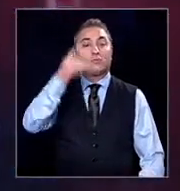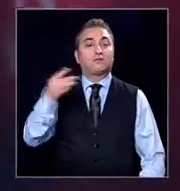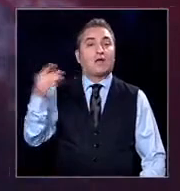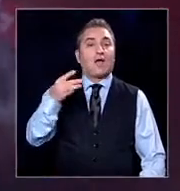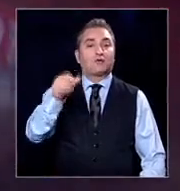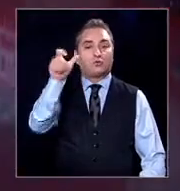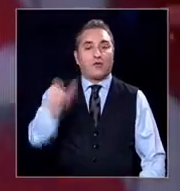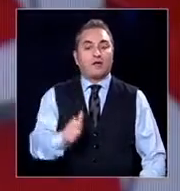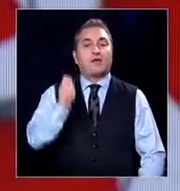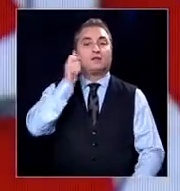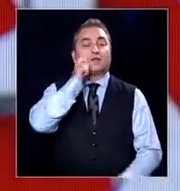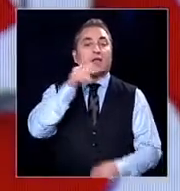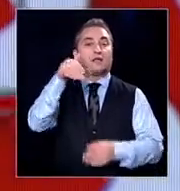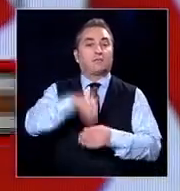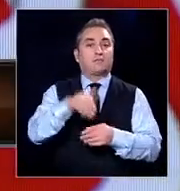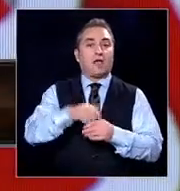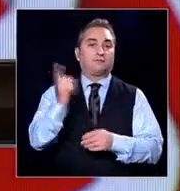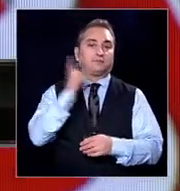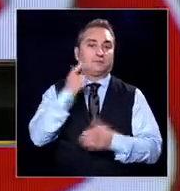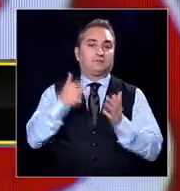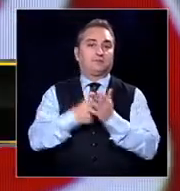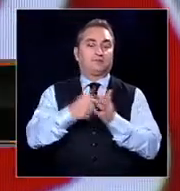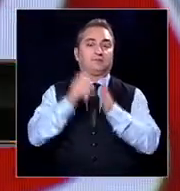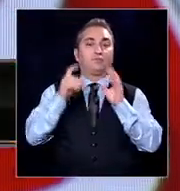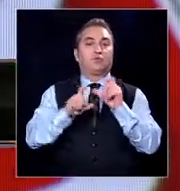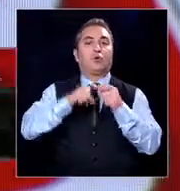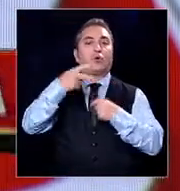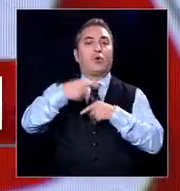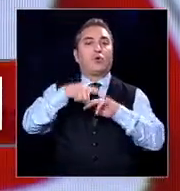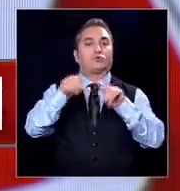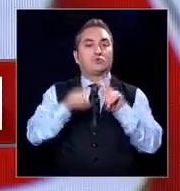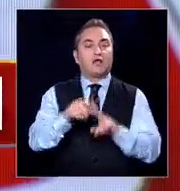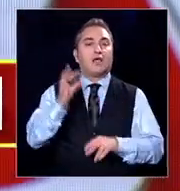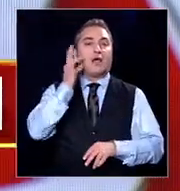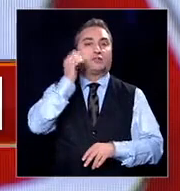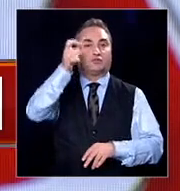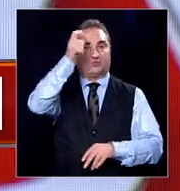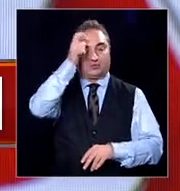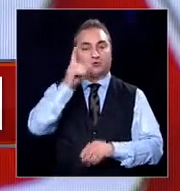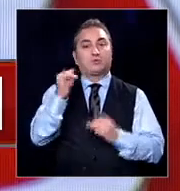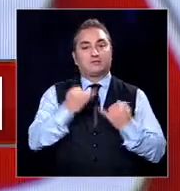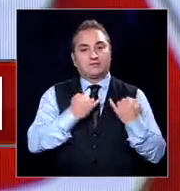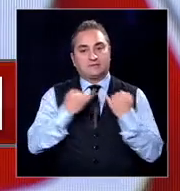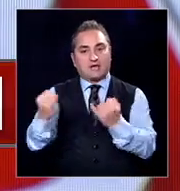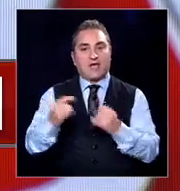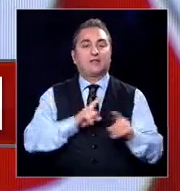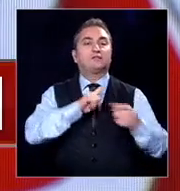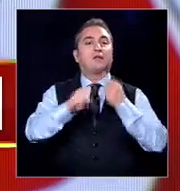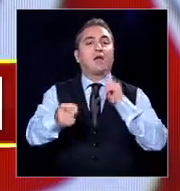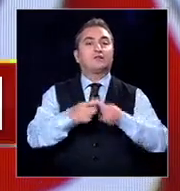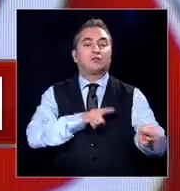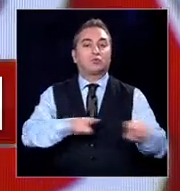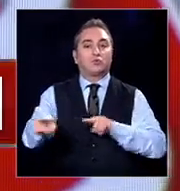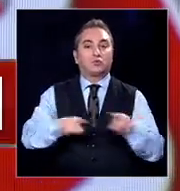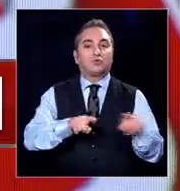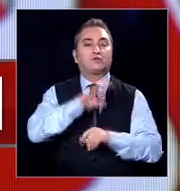Erdoğan'ın Saadet Partisi'nin önde gelen isimlerinden Oğuzhan Asiltürk'e yaptığı sürpriz ziyaret siyaset kulislerini